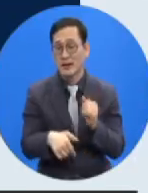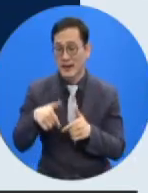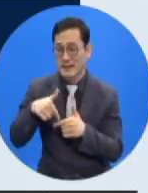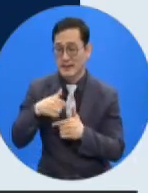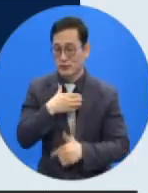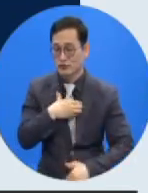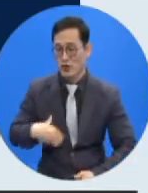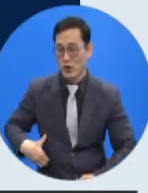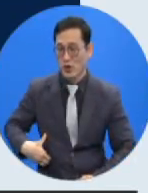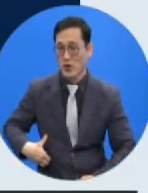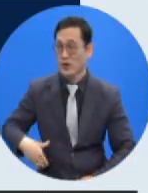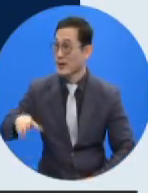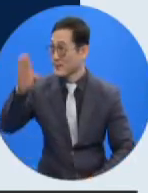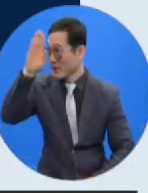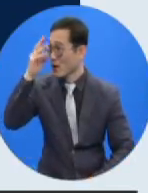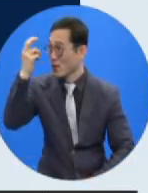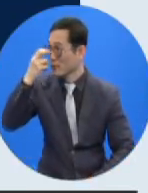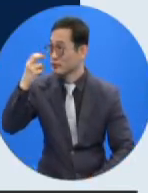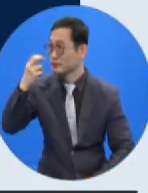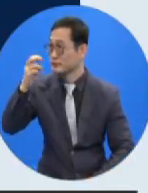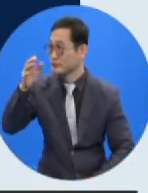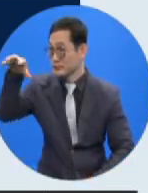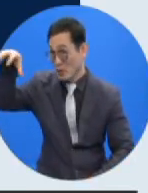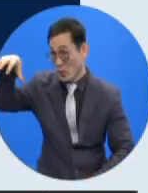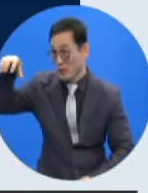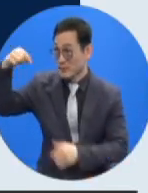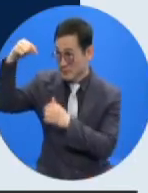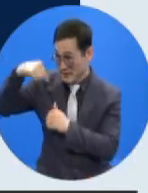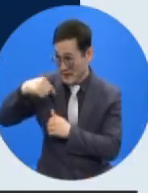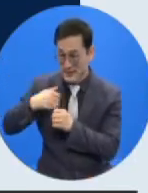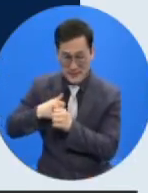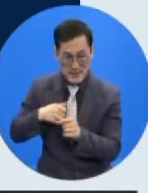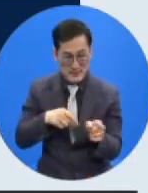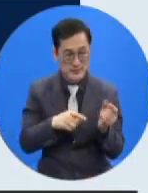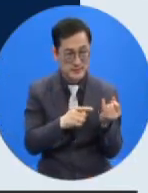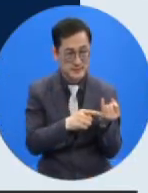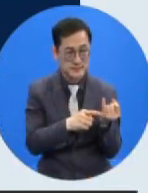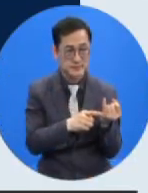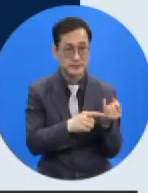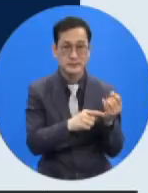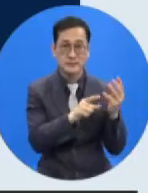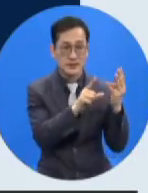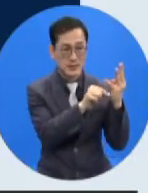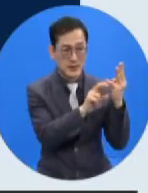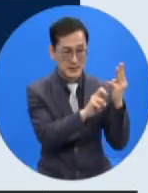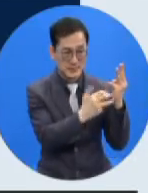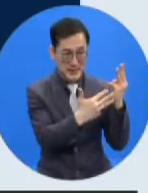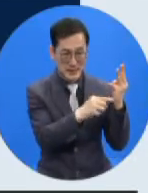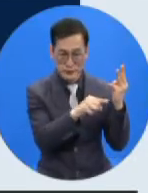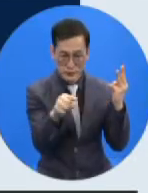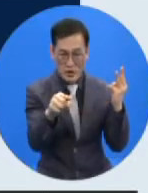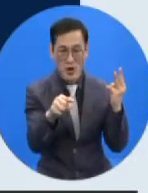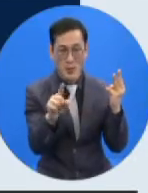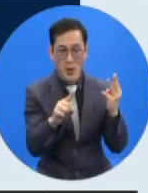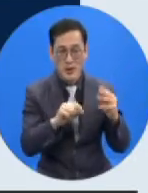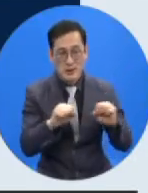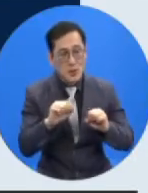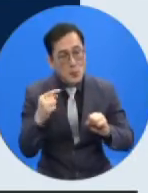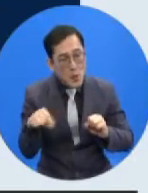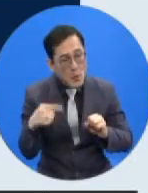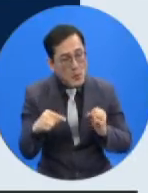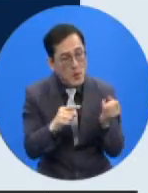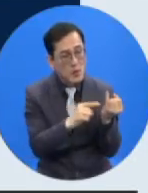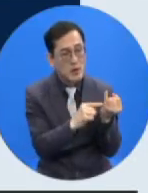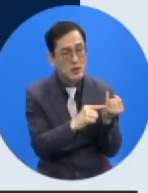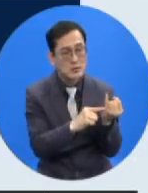강남구청에서 질병관리본부의 지침에 따라서 증상 발현 하루 전인 28일 동선부터 공개를 했는데 27일 유흥주점 근무 동선이